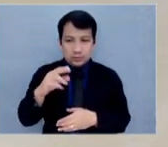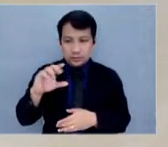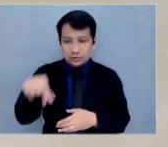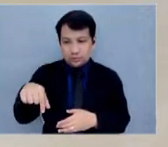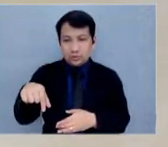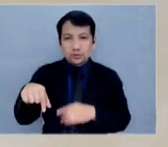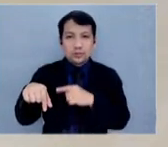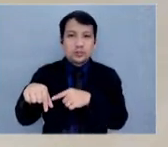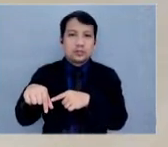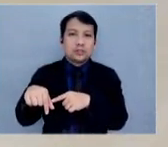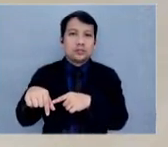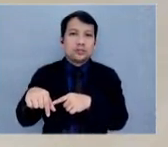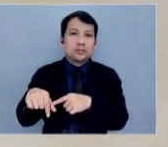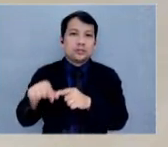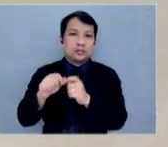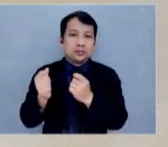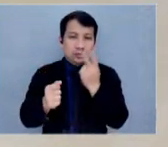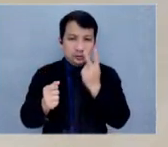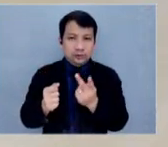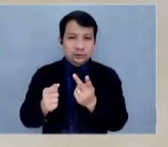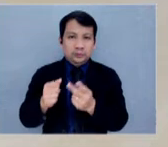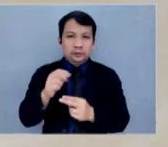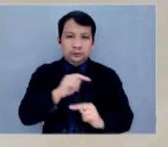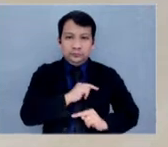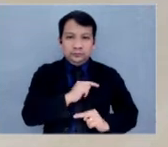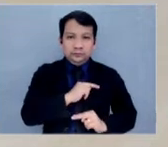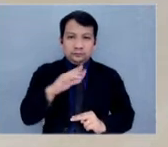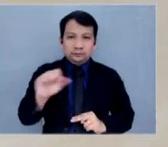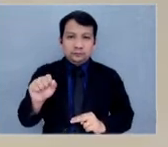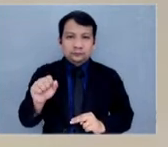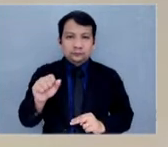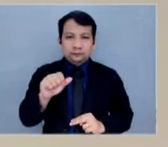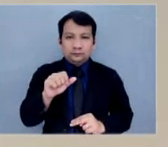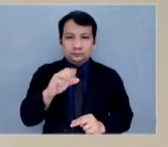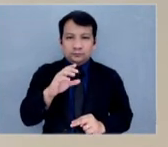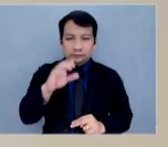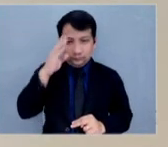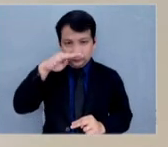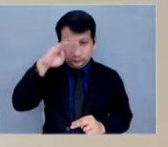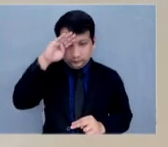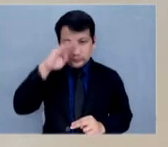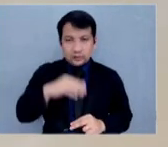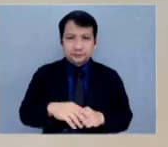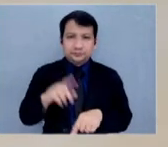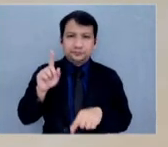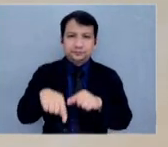is situated in Naval Base Heraclio Alano in Cavite City. So